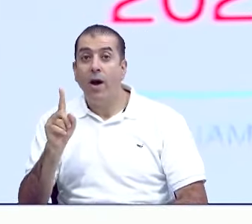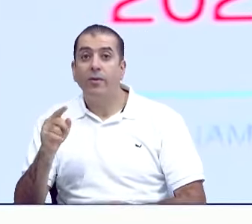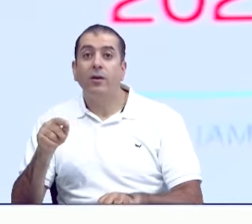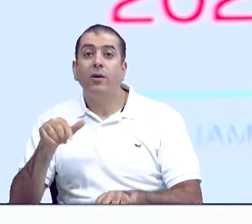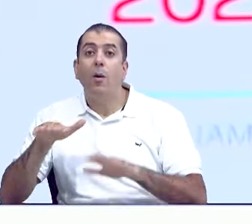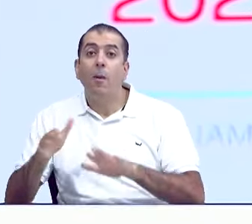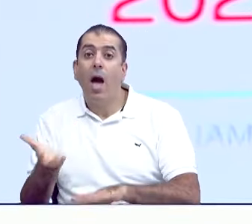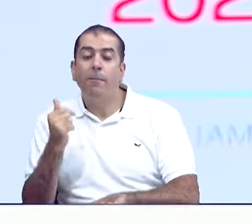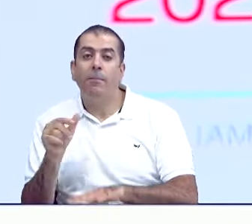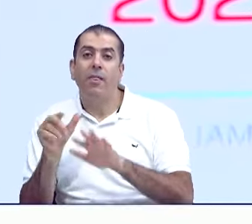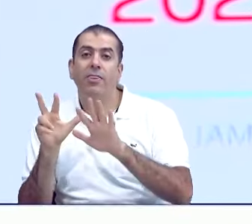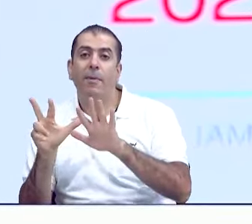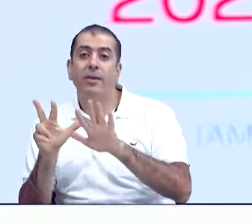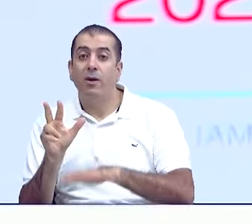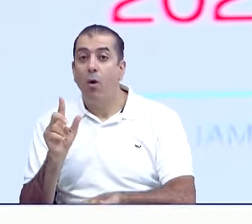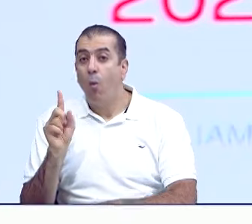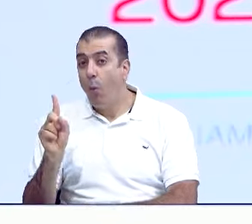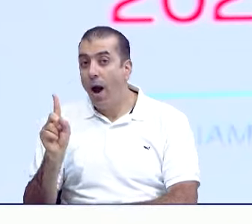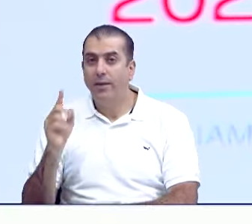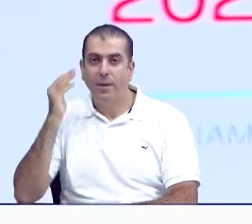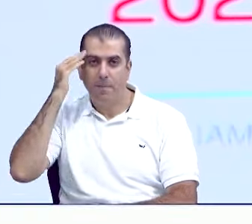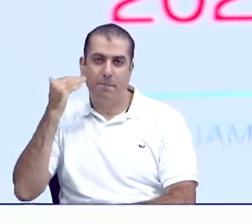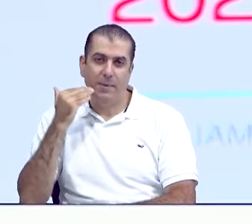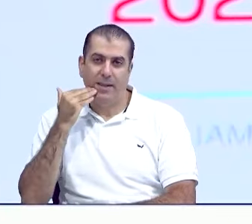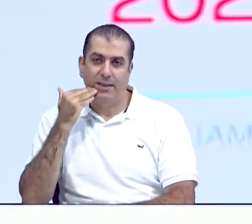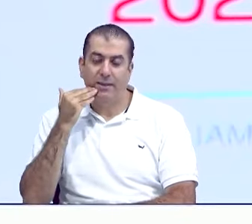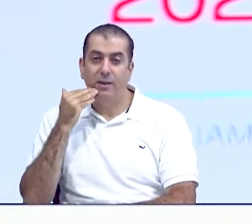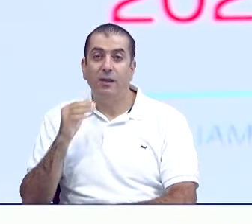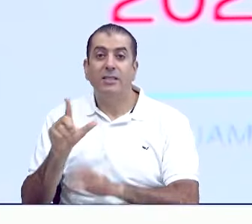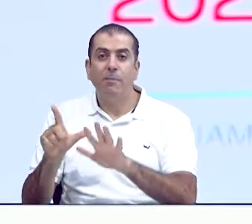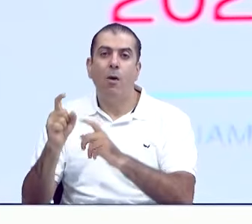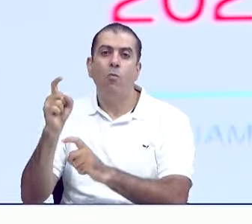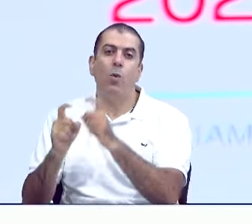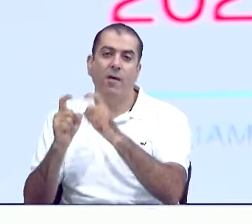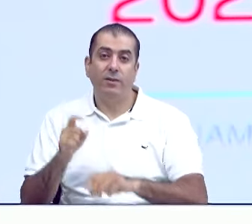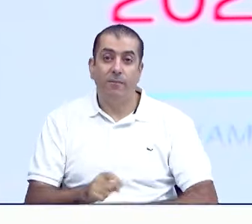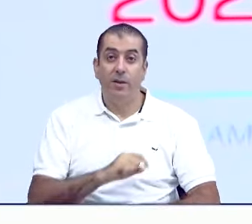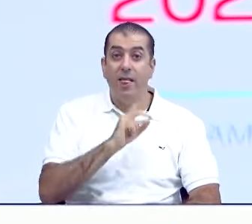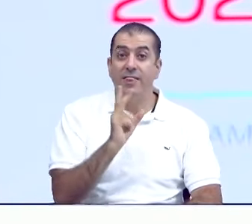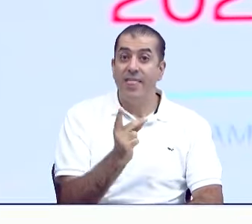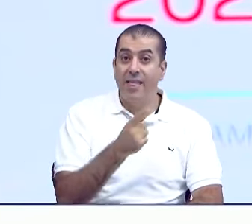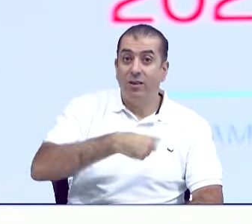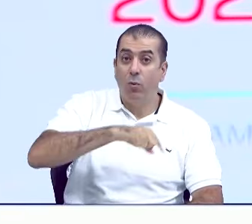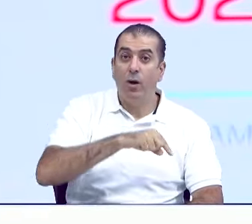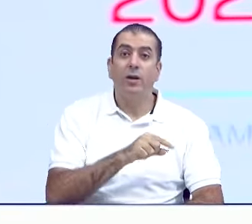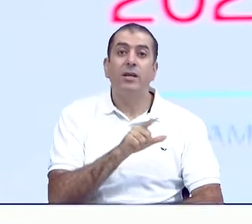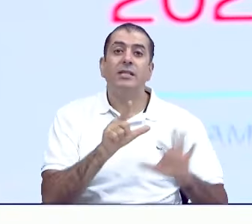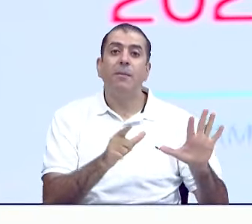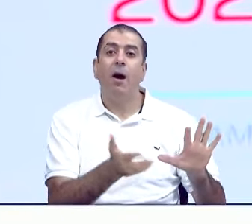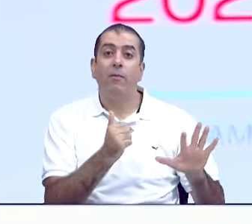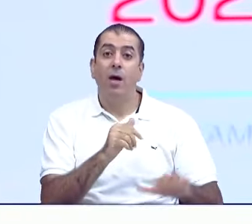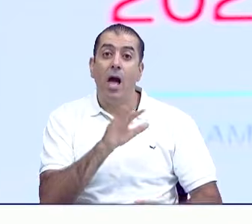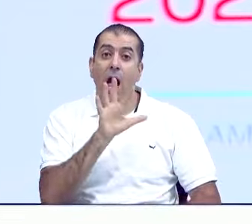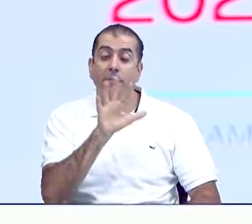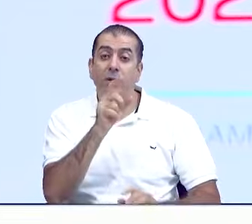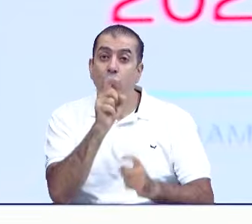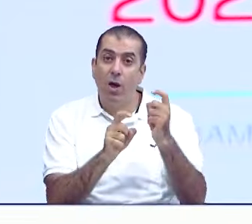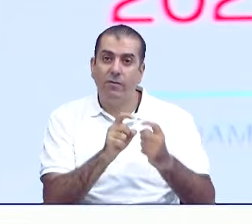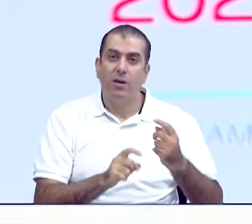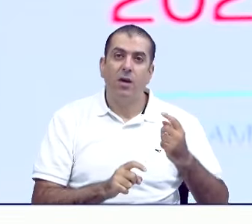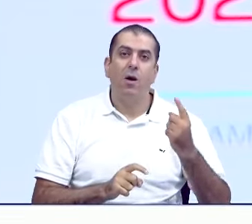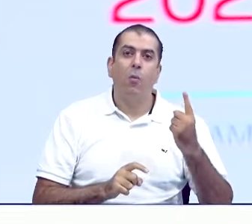منها تنافس ومقعد للكوت النسائيه ودائره اربد الثانيه وخصص لها سبعه مقاعد خمسه منها تنافس